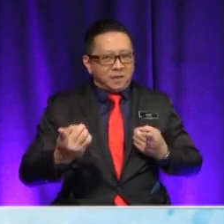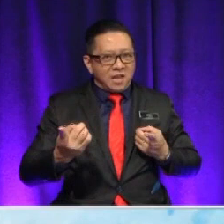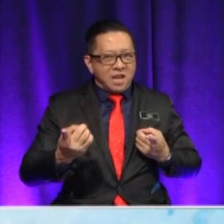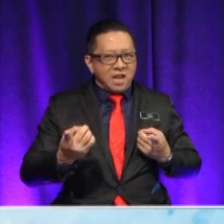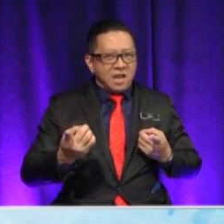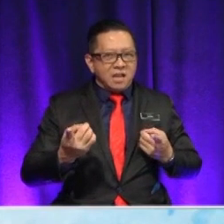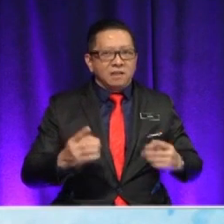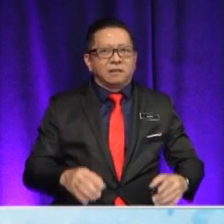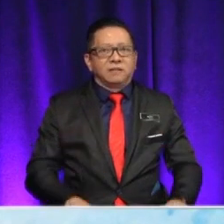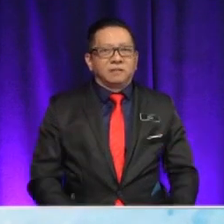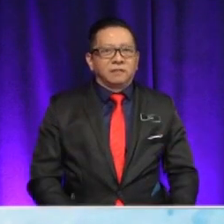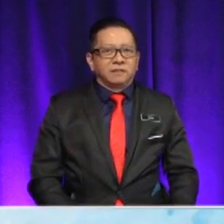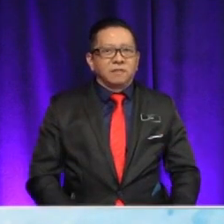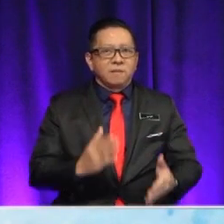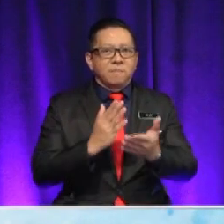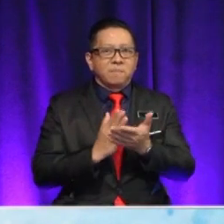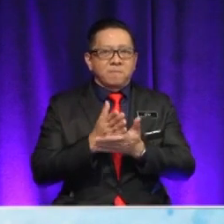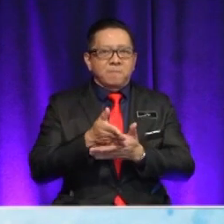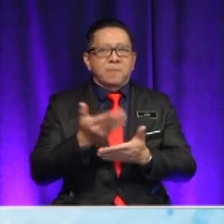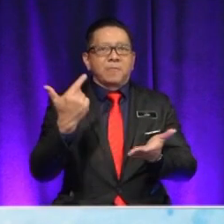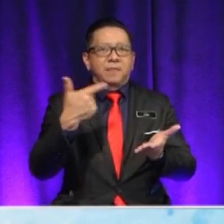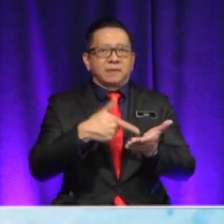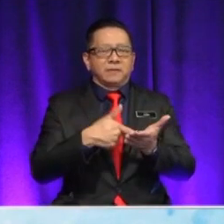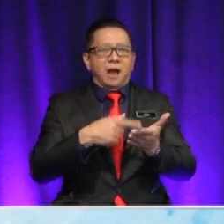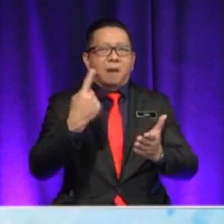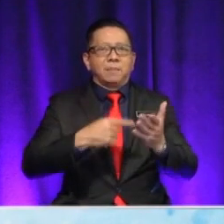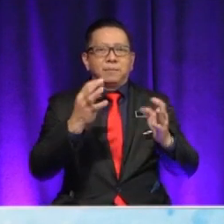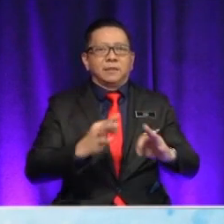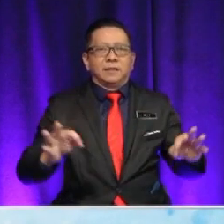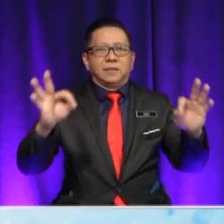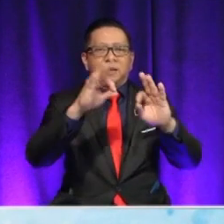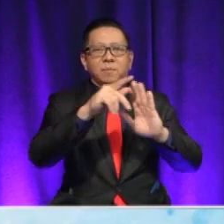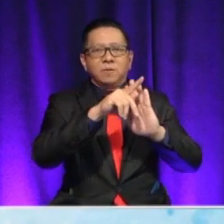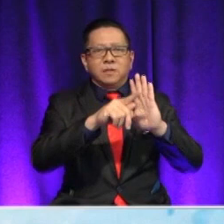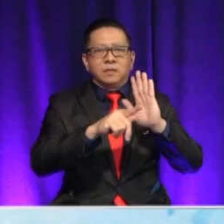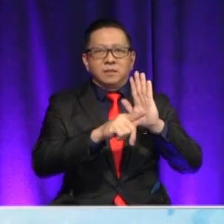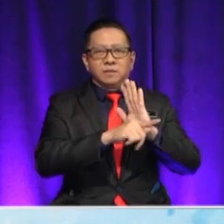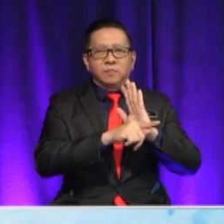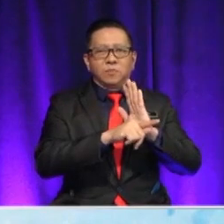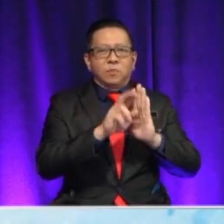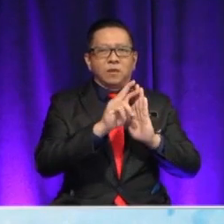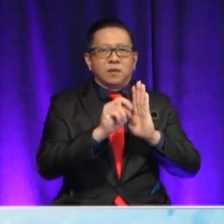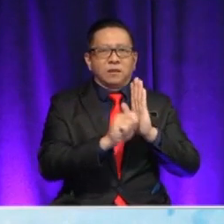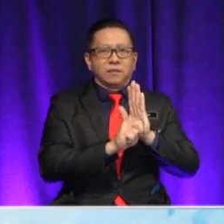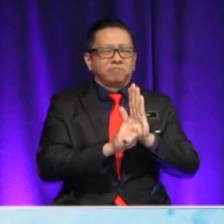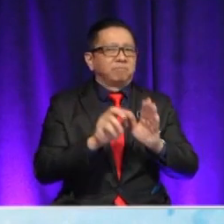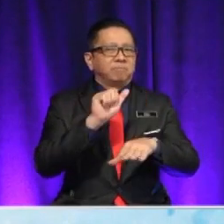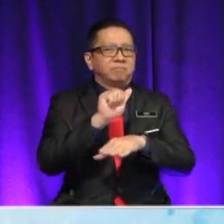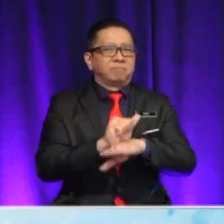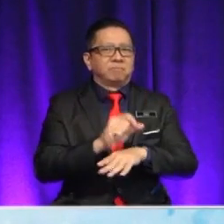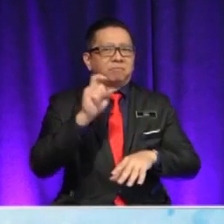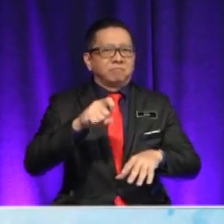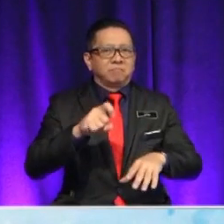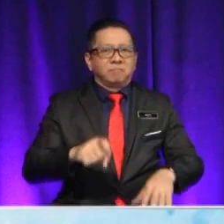juga Tahniah. Okey, seterusnya kita lihat lagi apa pentingnya prinsip rukun negara ni untuk kita amalkan. Silakan.